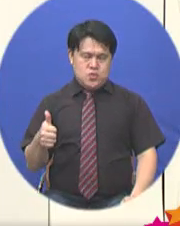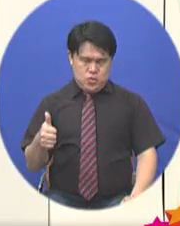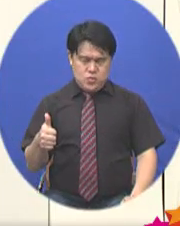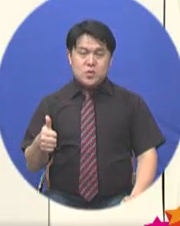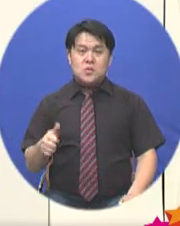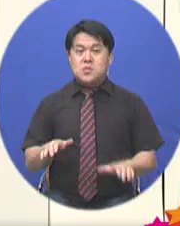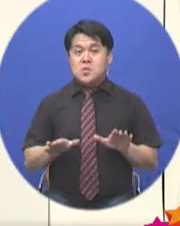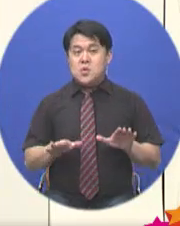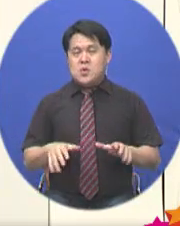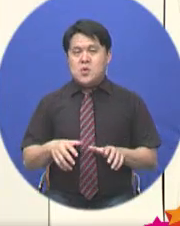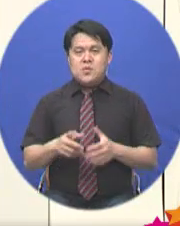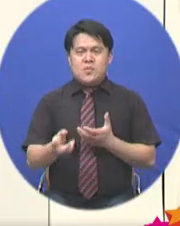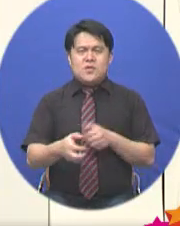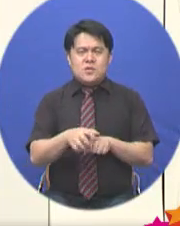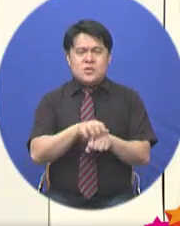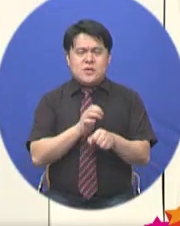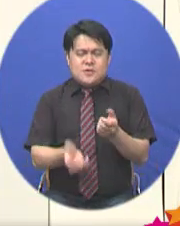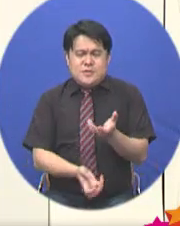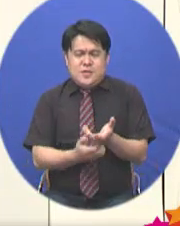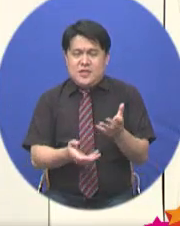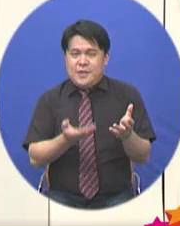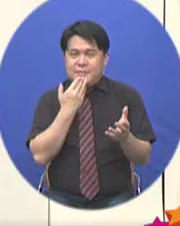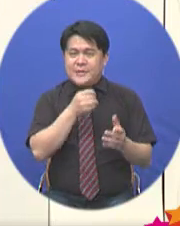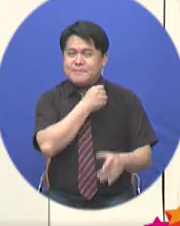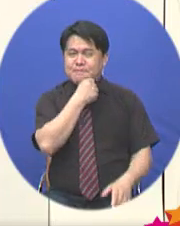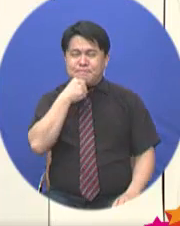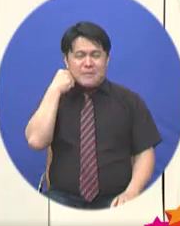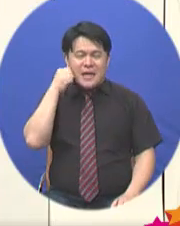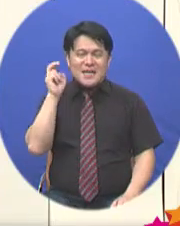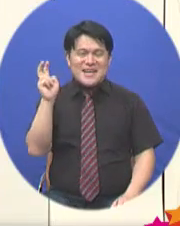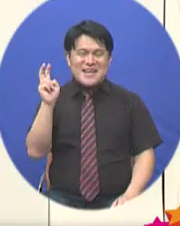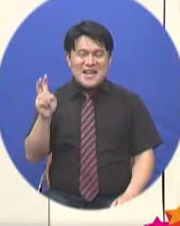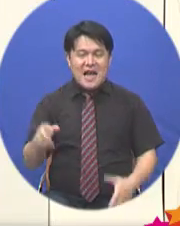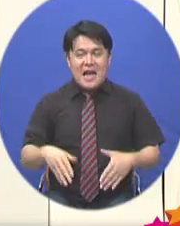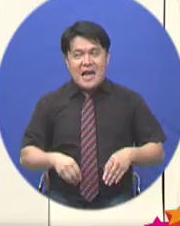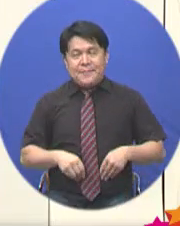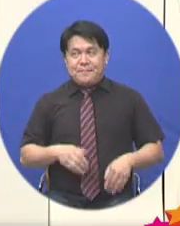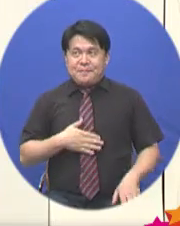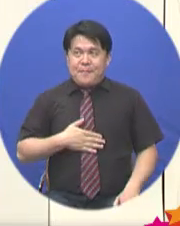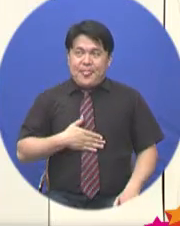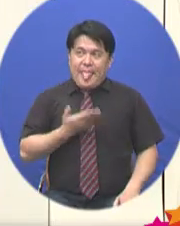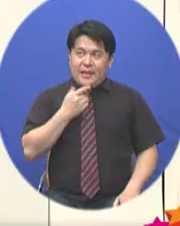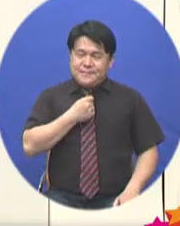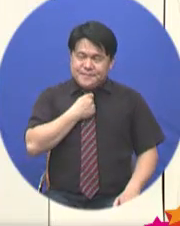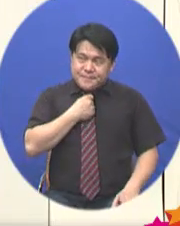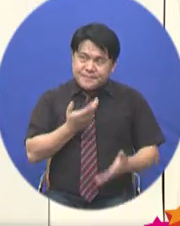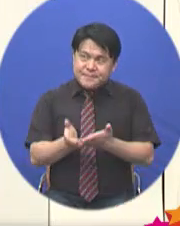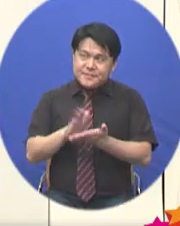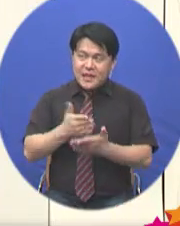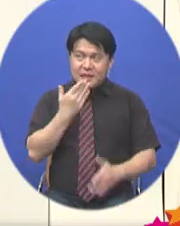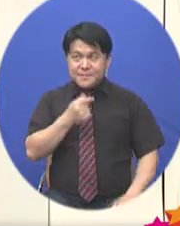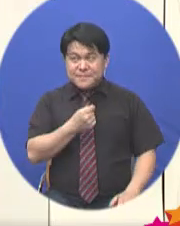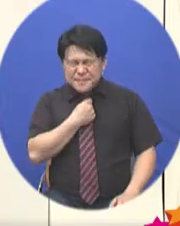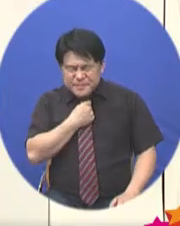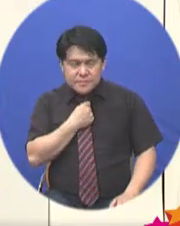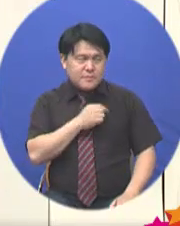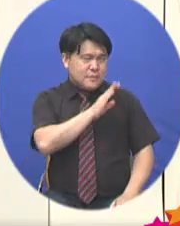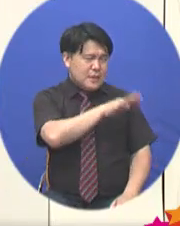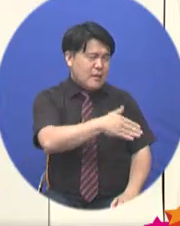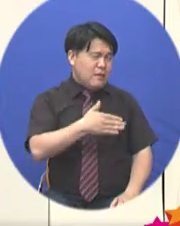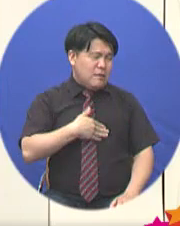오늘 같은 날 감자탕 참 아유, 맛있을 것 같은데. 먹고 싶다. 배고 네. 배가 고프네요. 빈대떡도 네. 먹고 싶다. 아이고, 네. 저 하루 종일